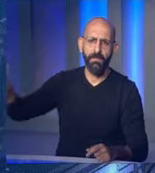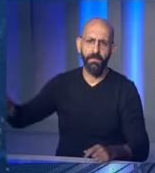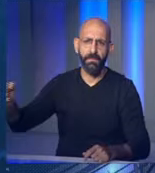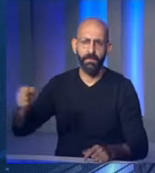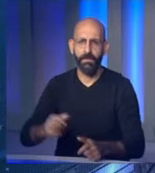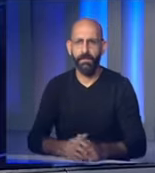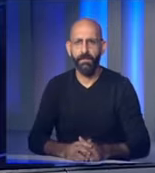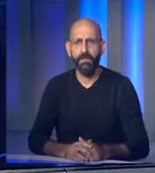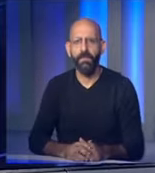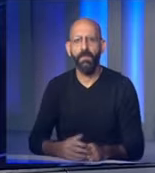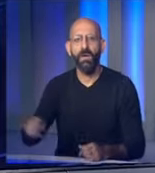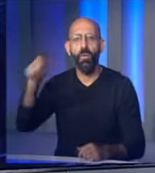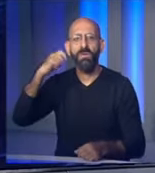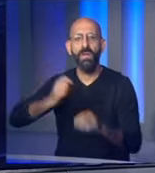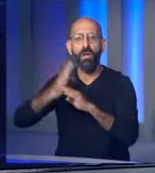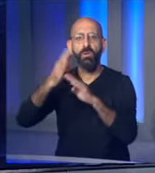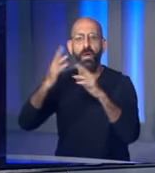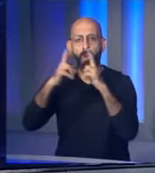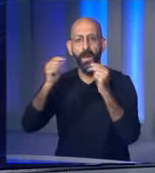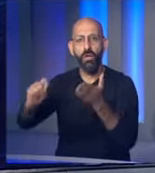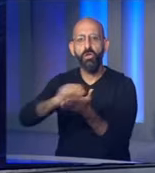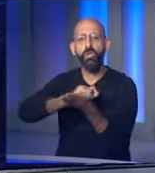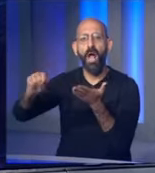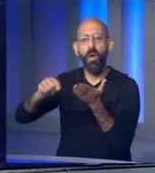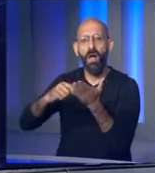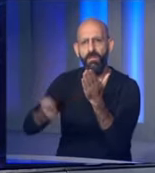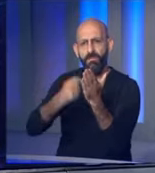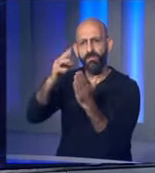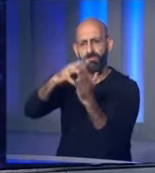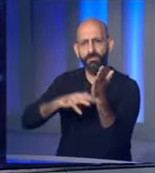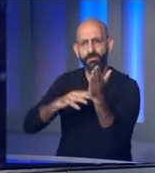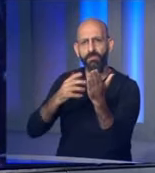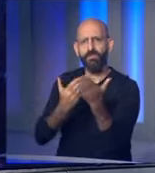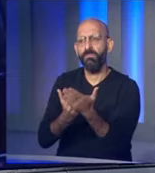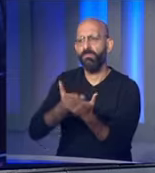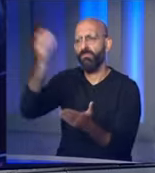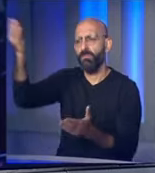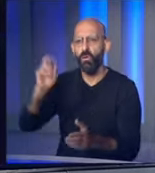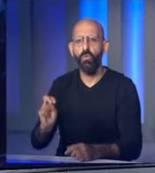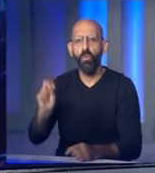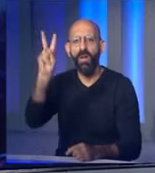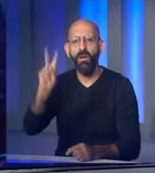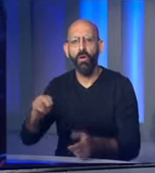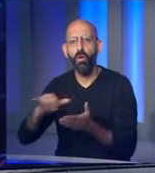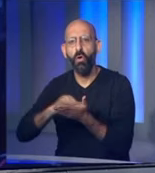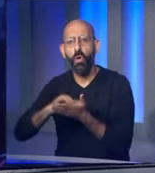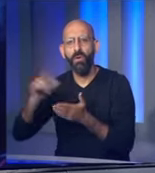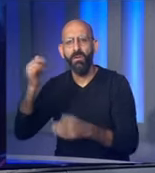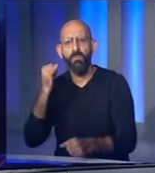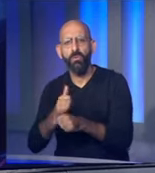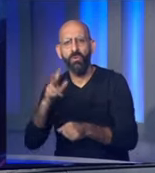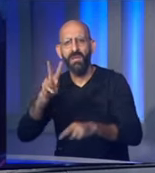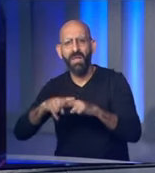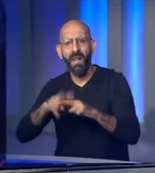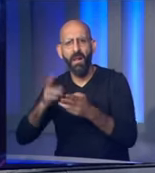مع العدو اعلنت وزاره الخارجيه والمغتربين انه في اطار الشكاوى الدوريه التي تقدمها الوزاره بواسطه بعثه لبنان الدائمه